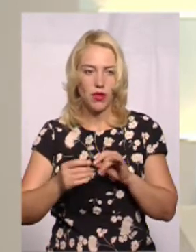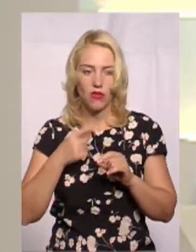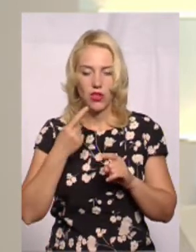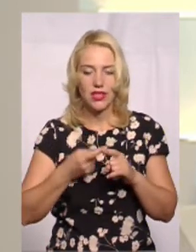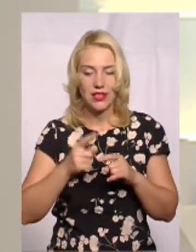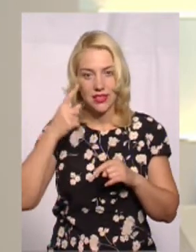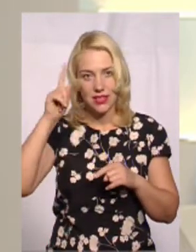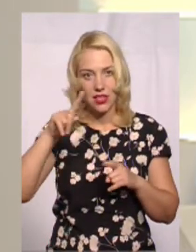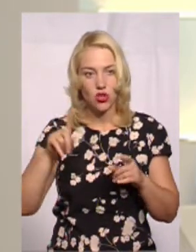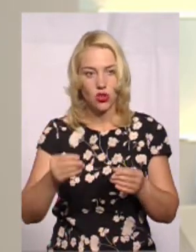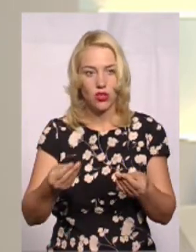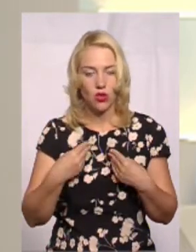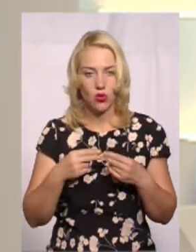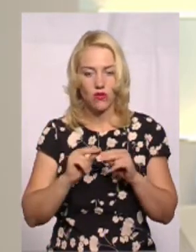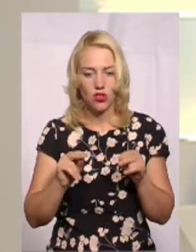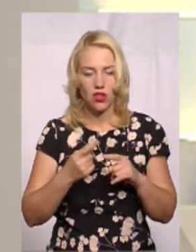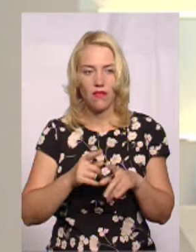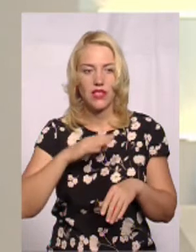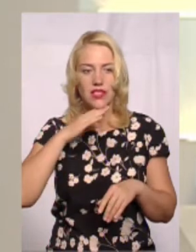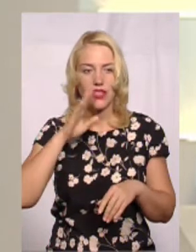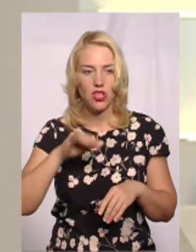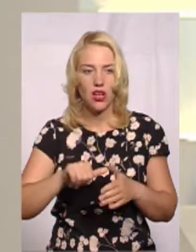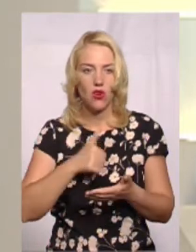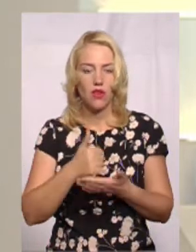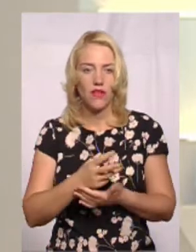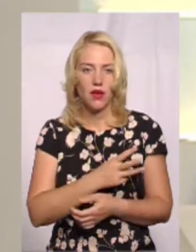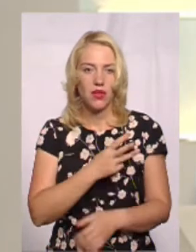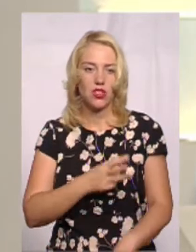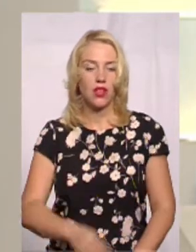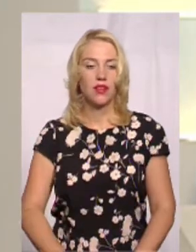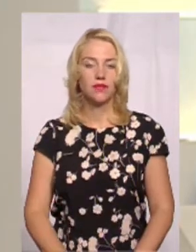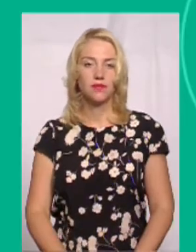тих знань, що дають вчителі, вистачає. Головне – бажання.